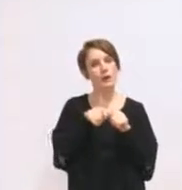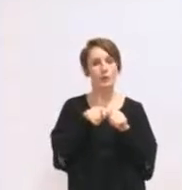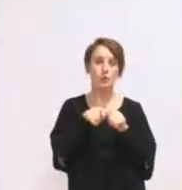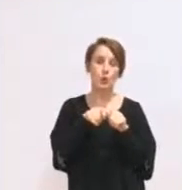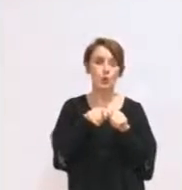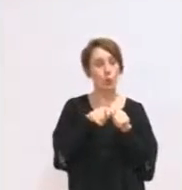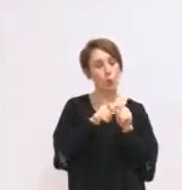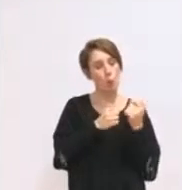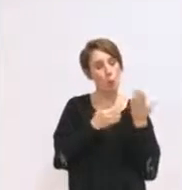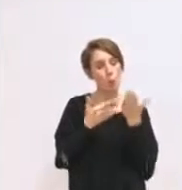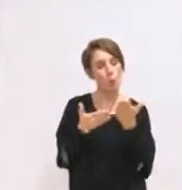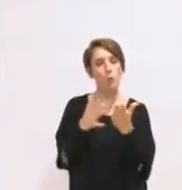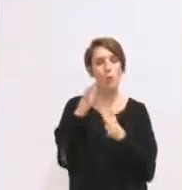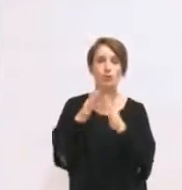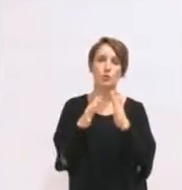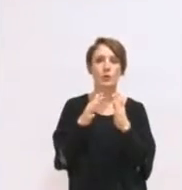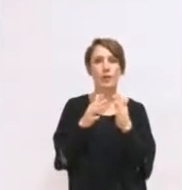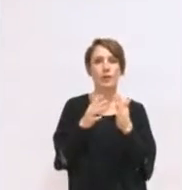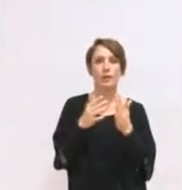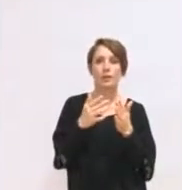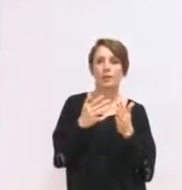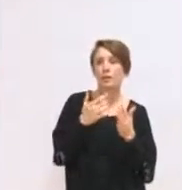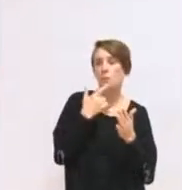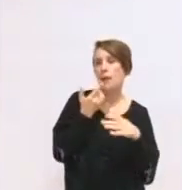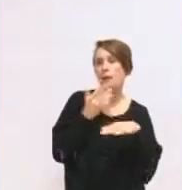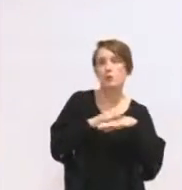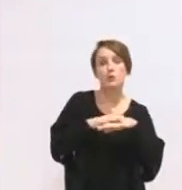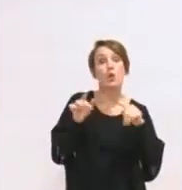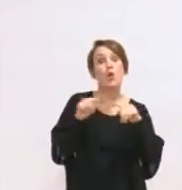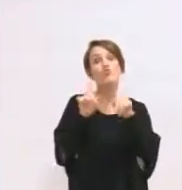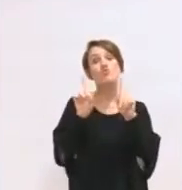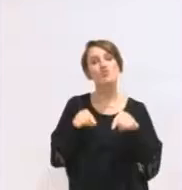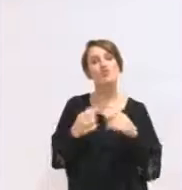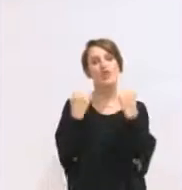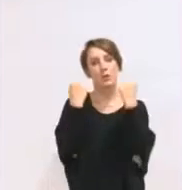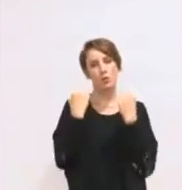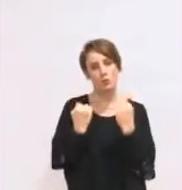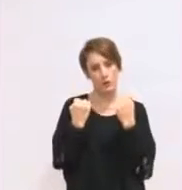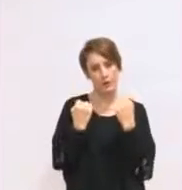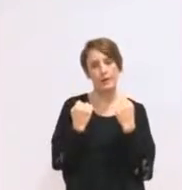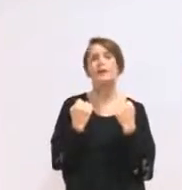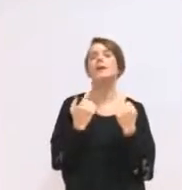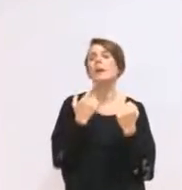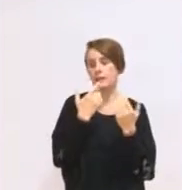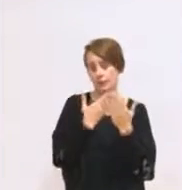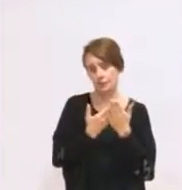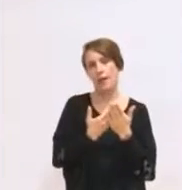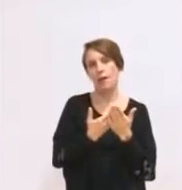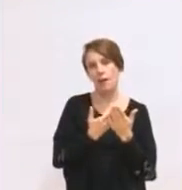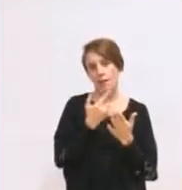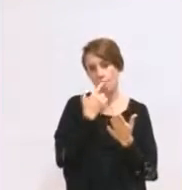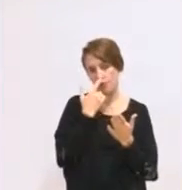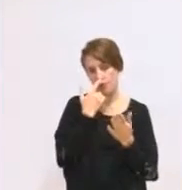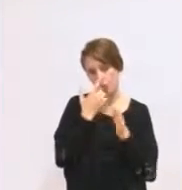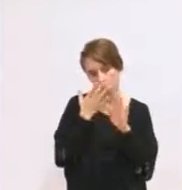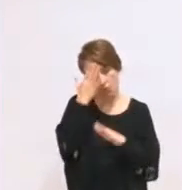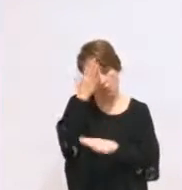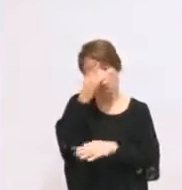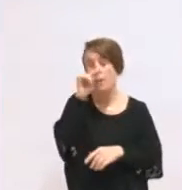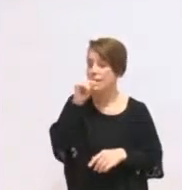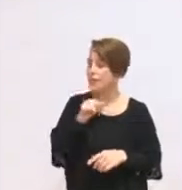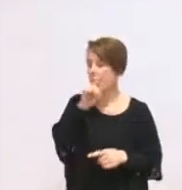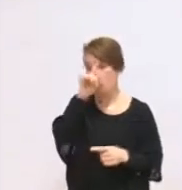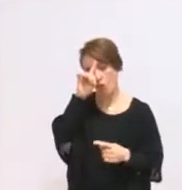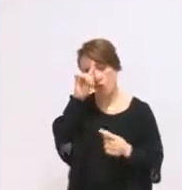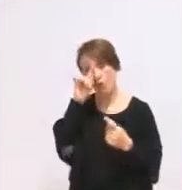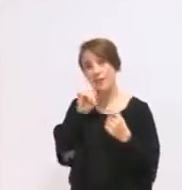l'idée de travailler aussi sur un budget consolidé. Et je pense qu'il serait intéressant qu'à terme, cette thématique-là puisse avoir un budget spécifique